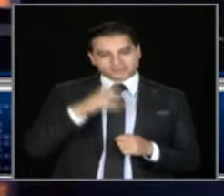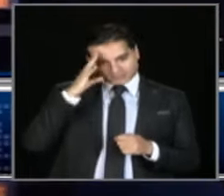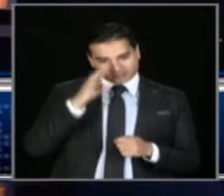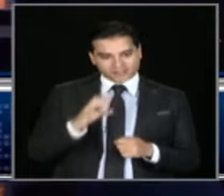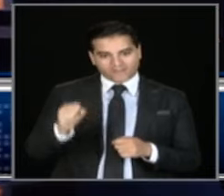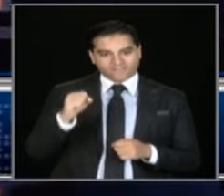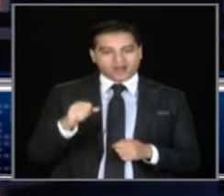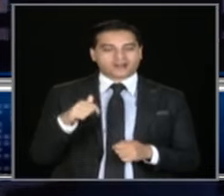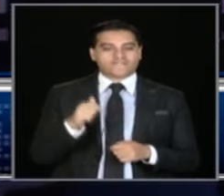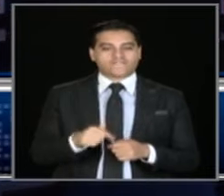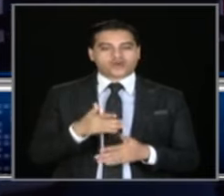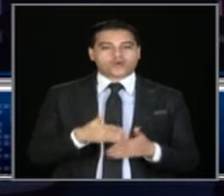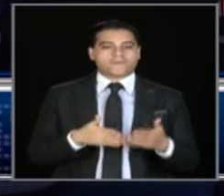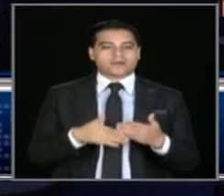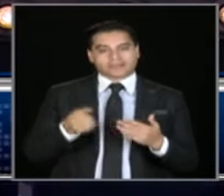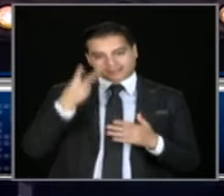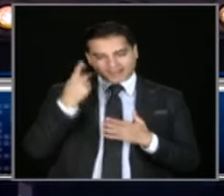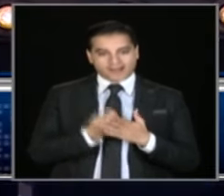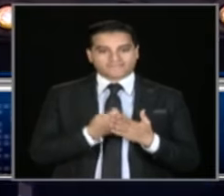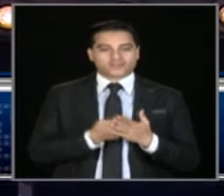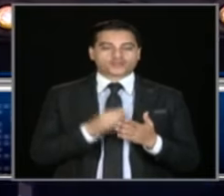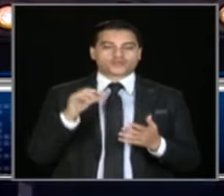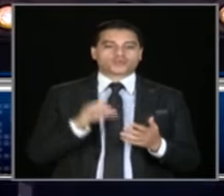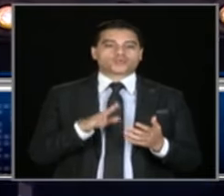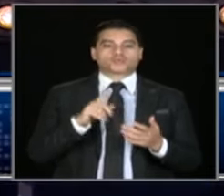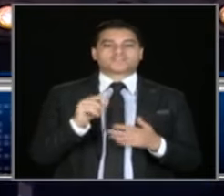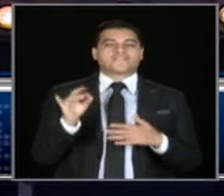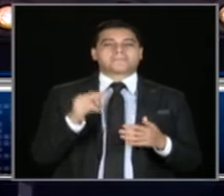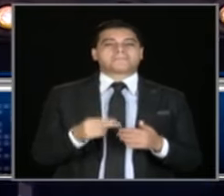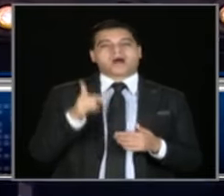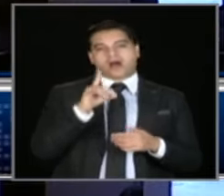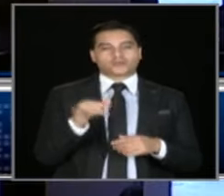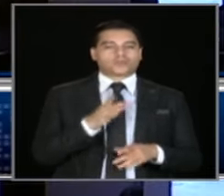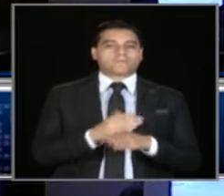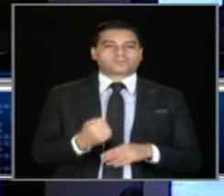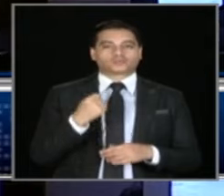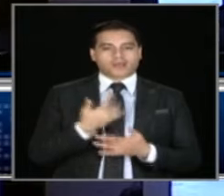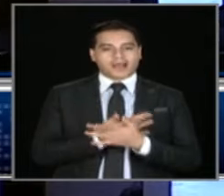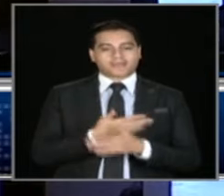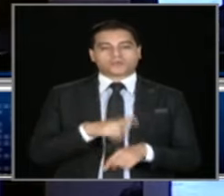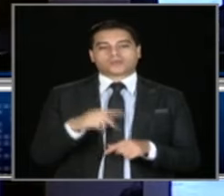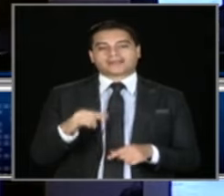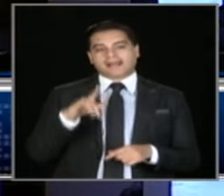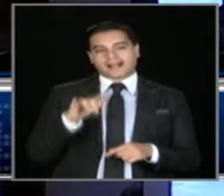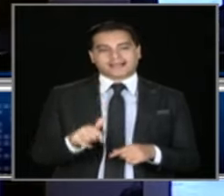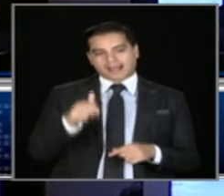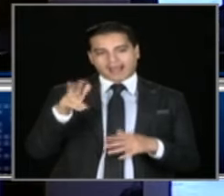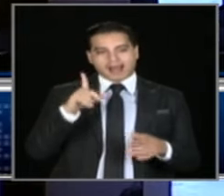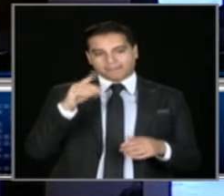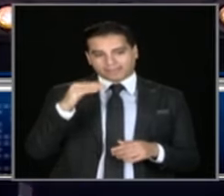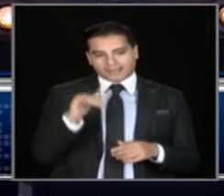تأليف يوسف معاطي، وبطولة عادل إمام وداليا البحيري. مصطفى نبيل إجابتك. عمرو